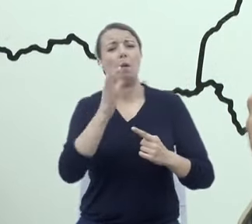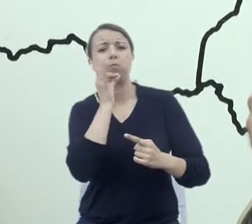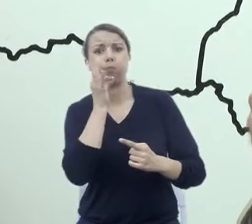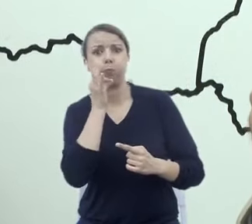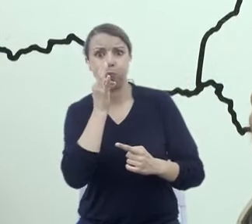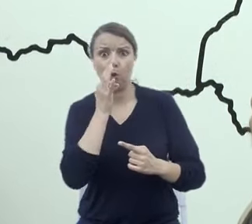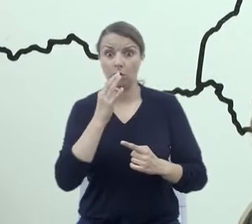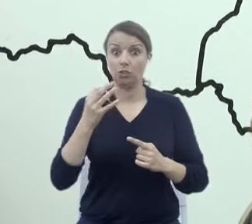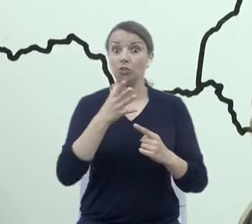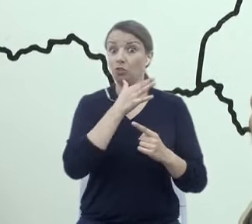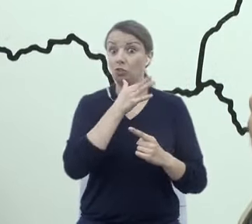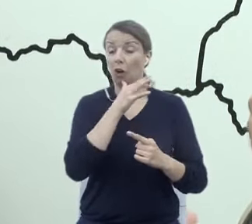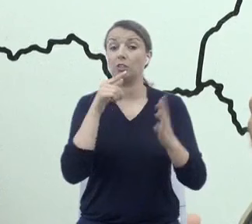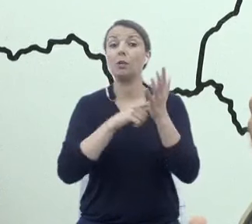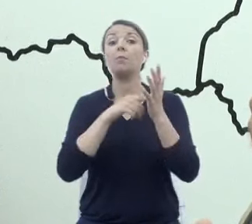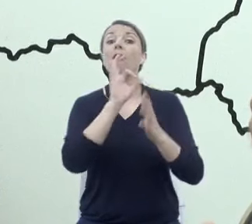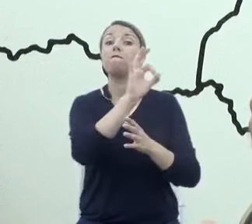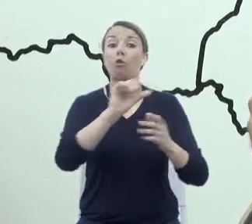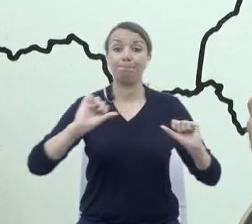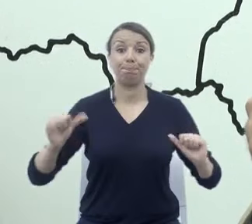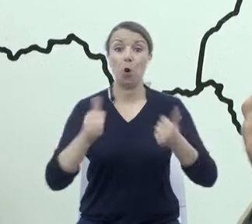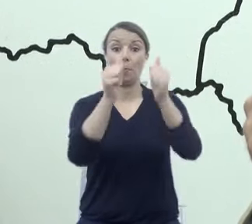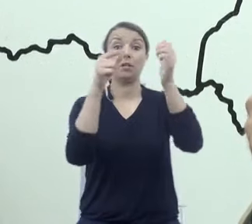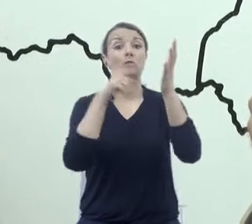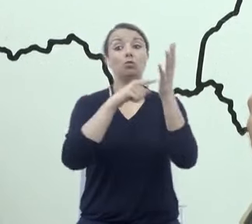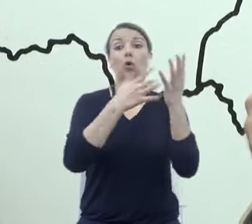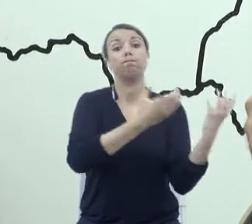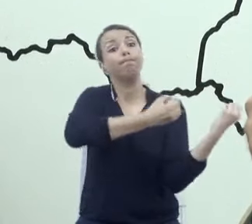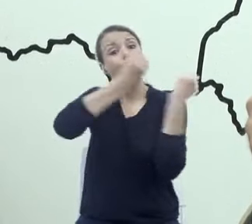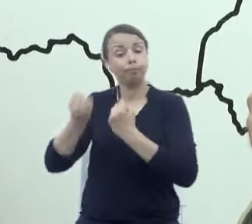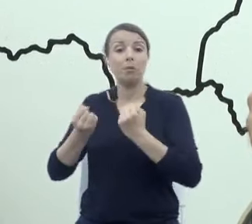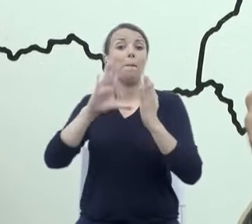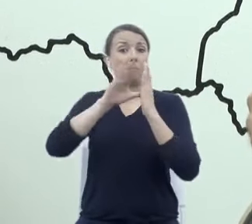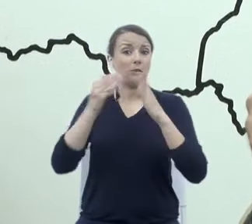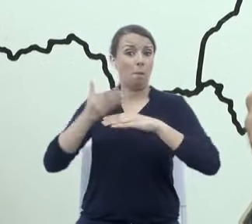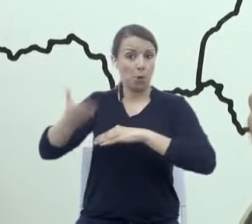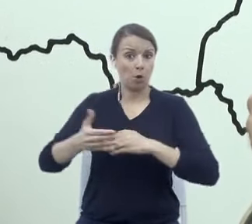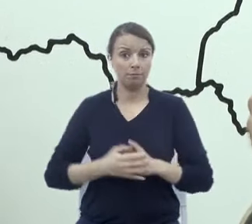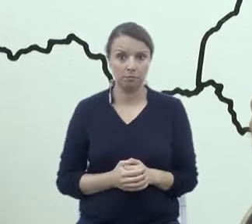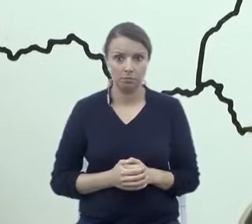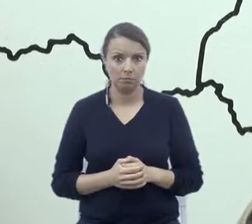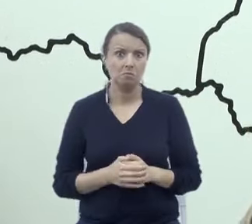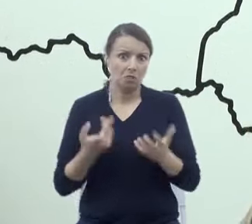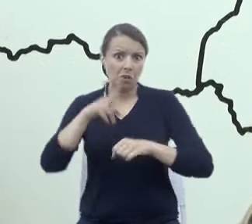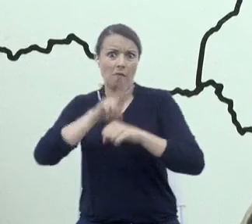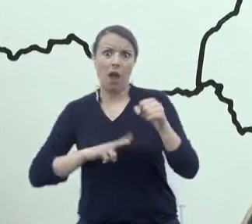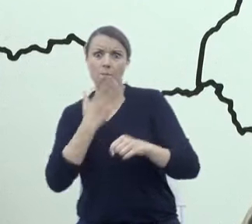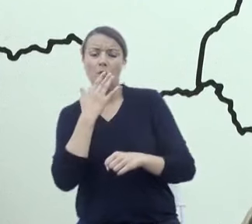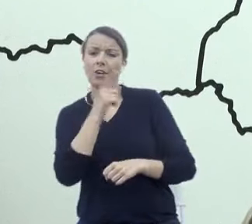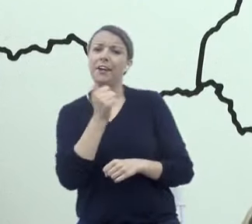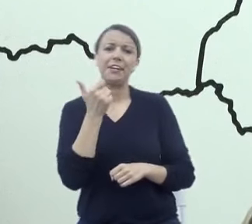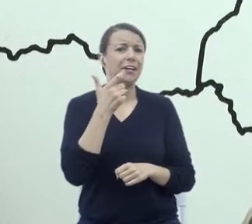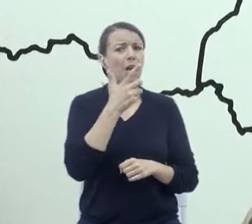poza miasto. I to według świadectw było kilkudziesięciu młodych ludzi,